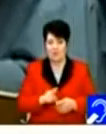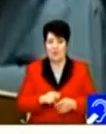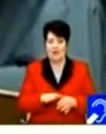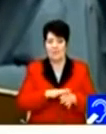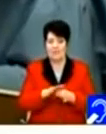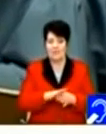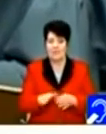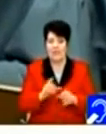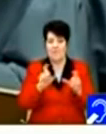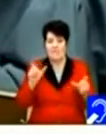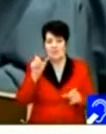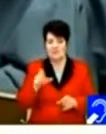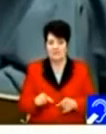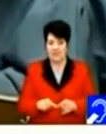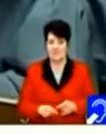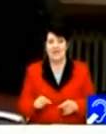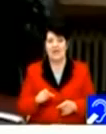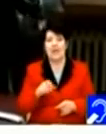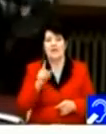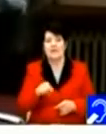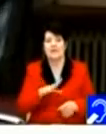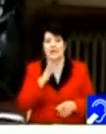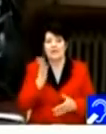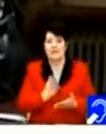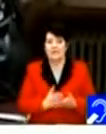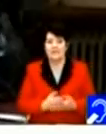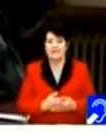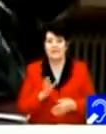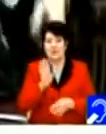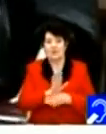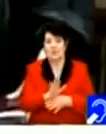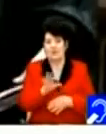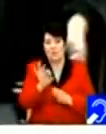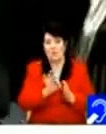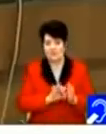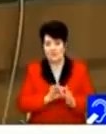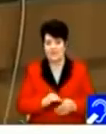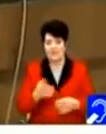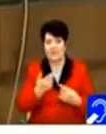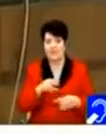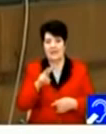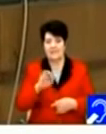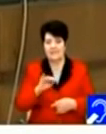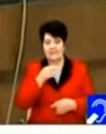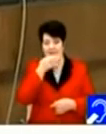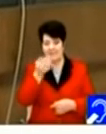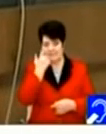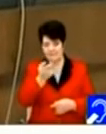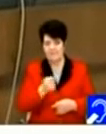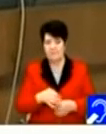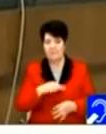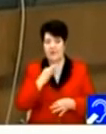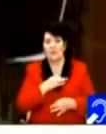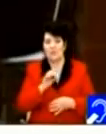pensionarea magistraților. Parchetul general a contestat vehement ordonanța de urgență. Augustin Lazăr a avertizat că pune în pericol